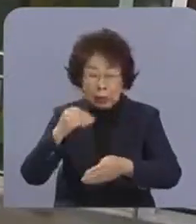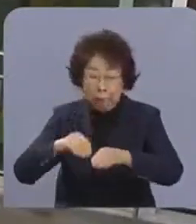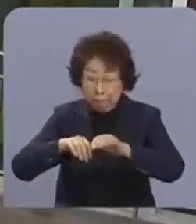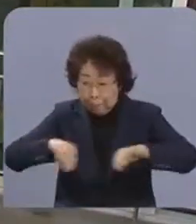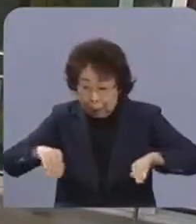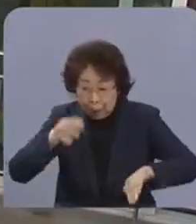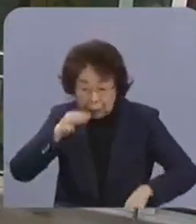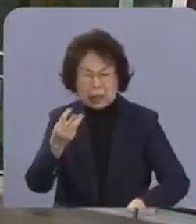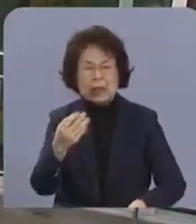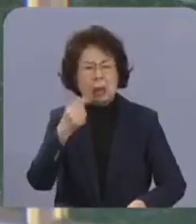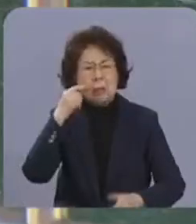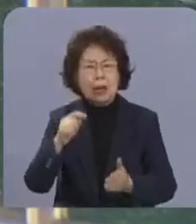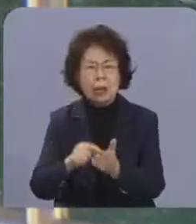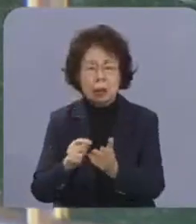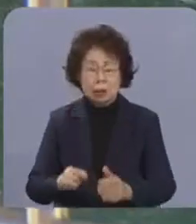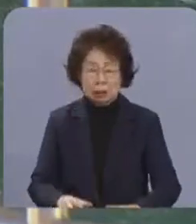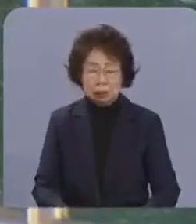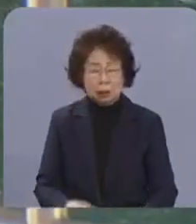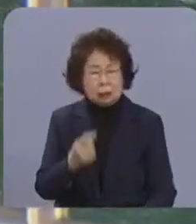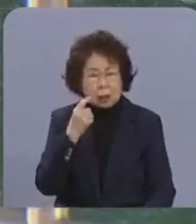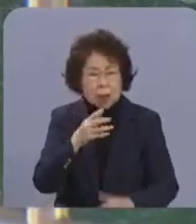명을 발했습니다